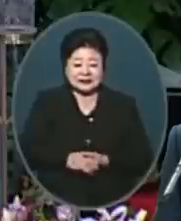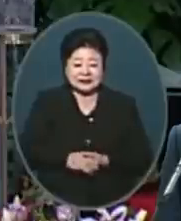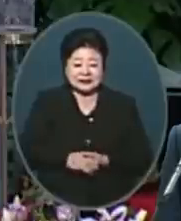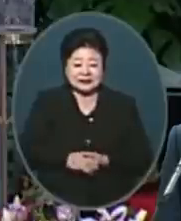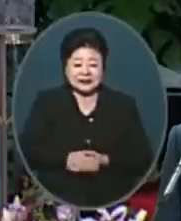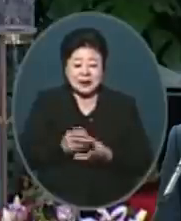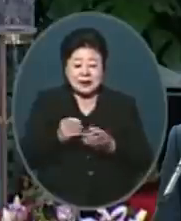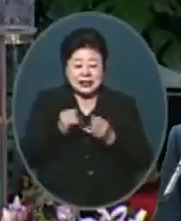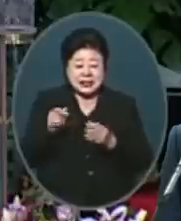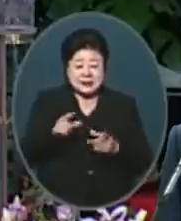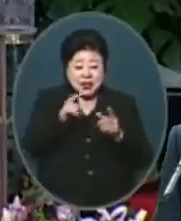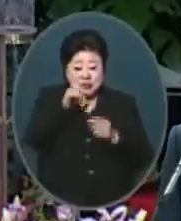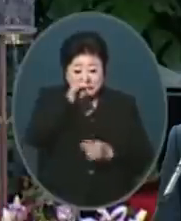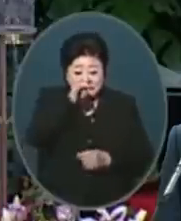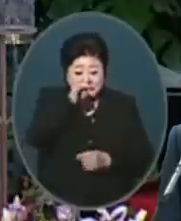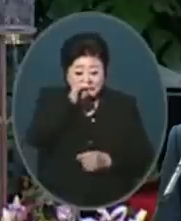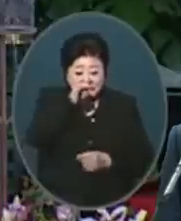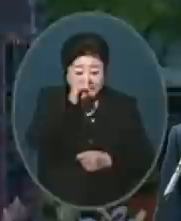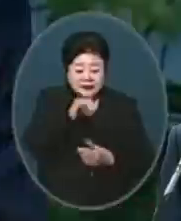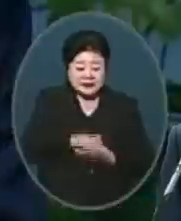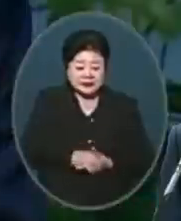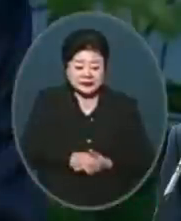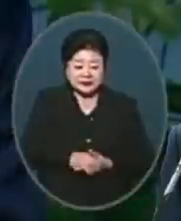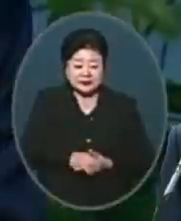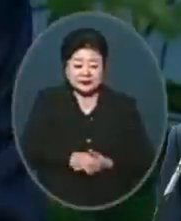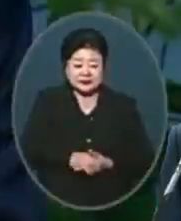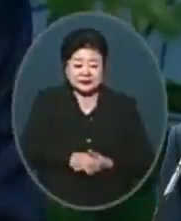이렇게 많은 사람이 살지만